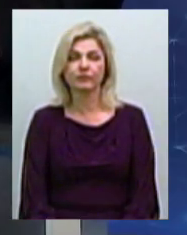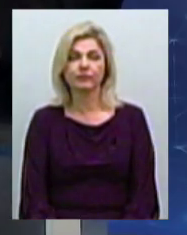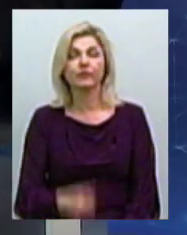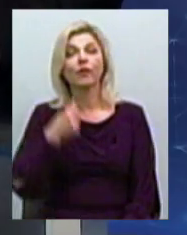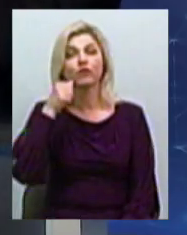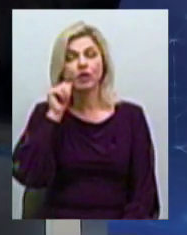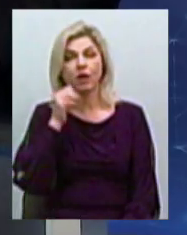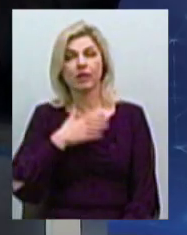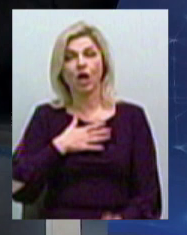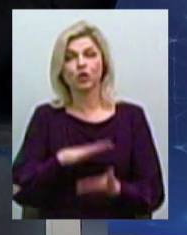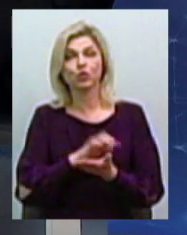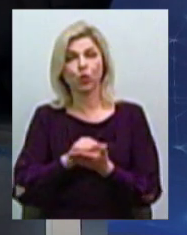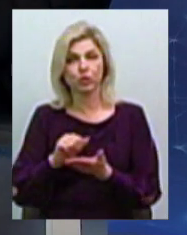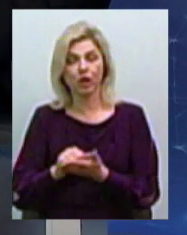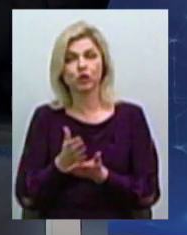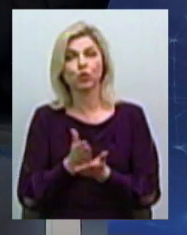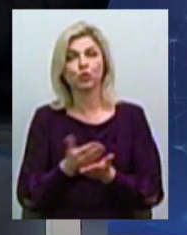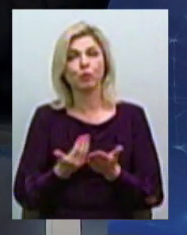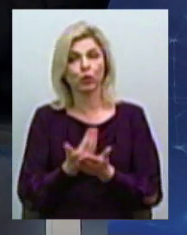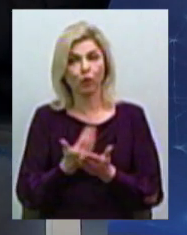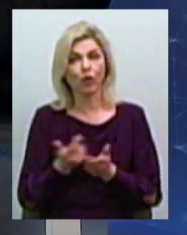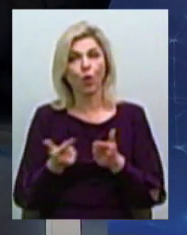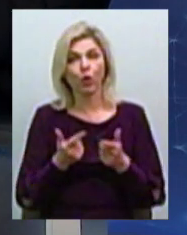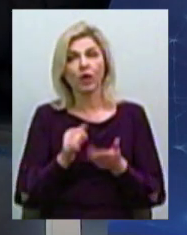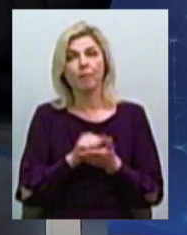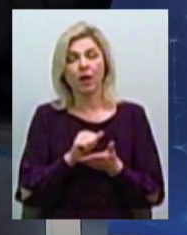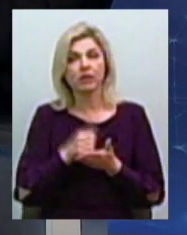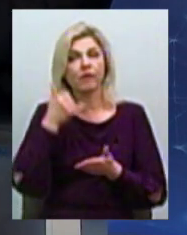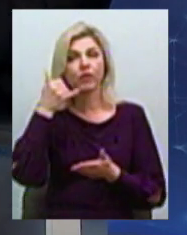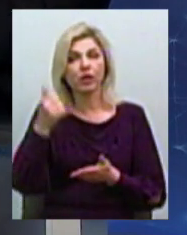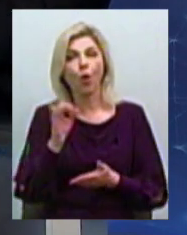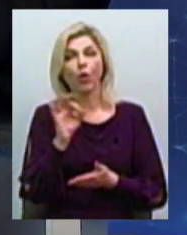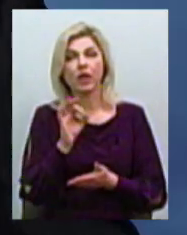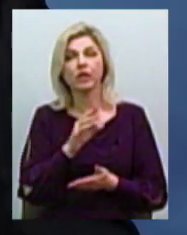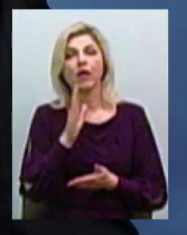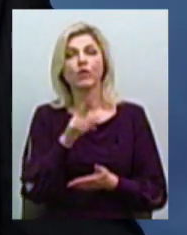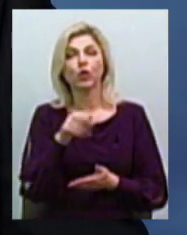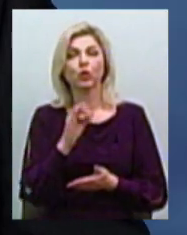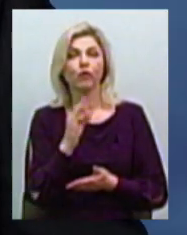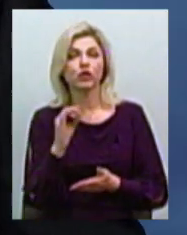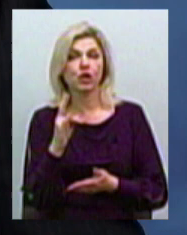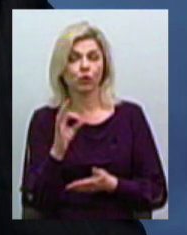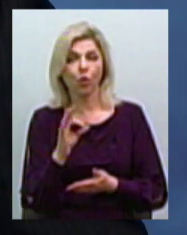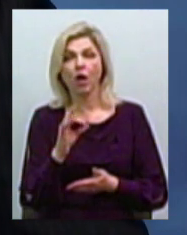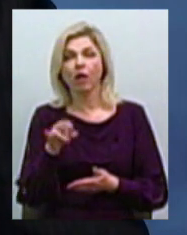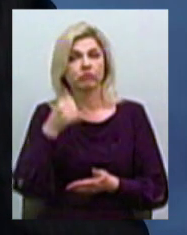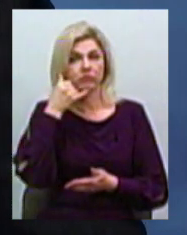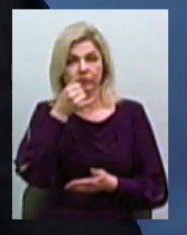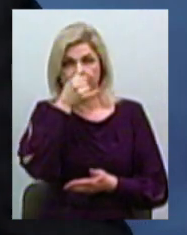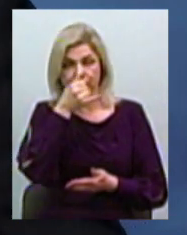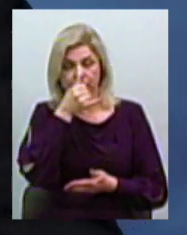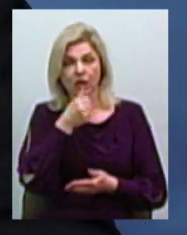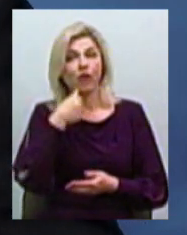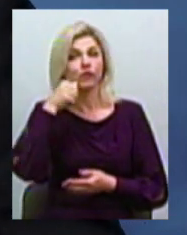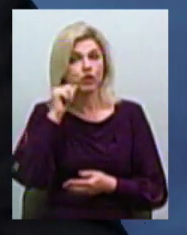Вчора, коли наші колеги зі служби новин готували матеріал, додзвонитися Олені Удовиченко вони не змогли та не брала слухавку. Вчора